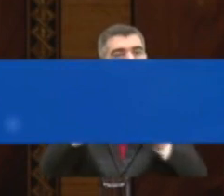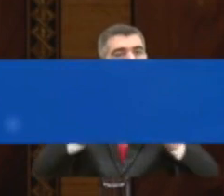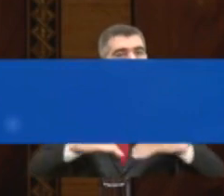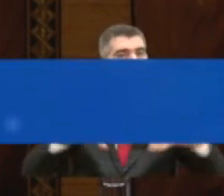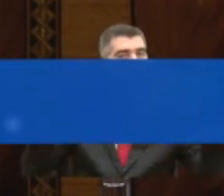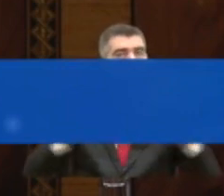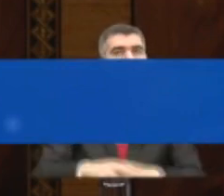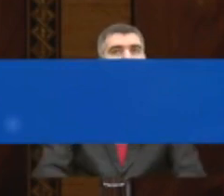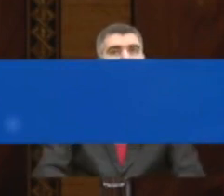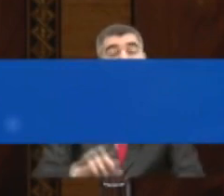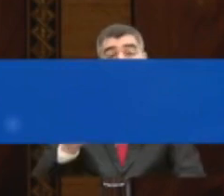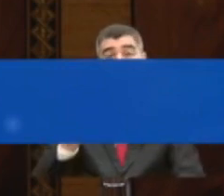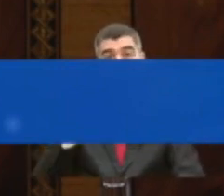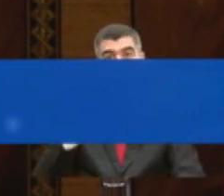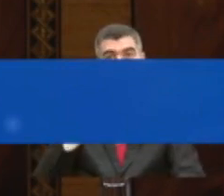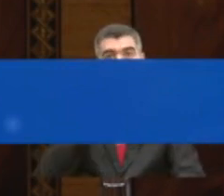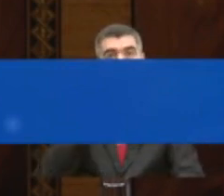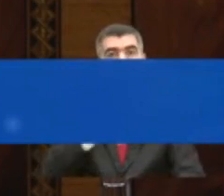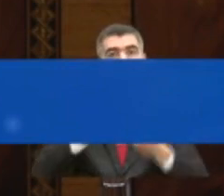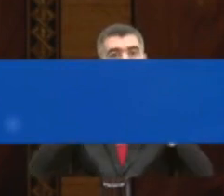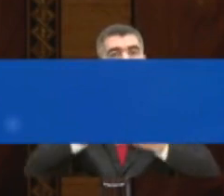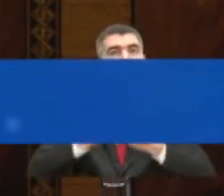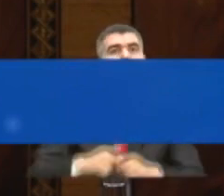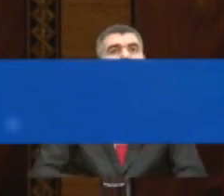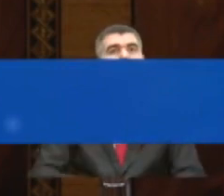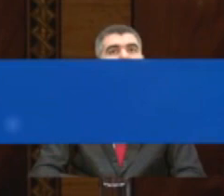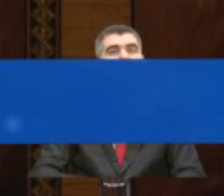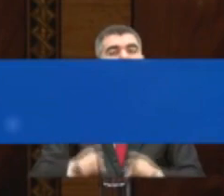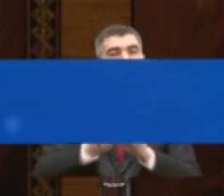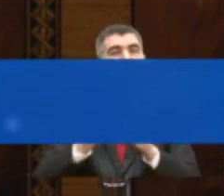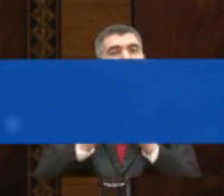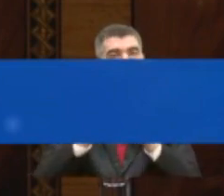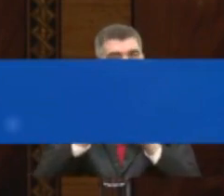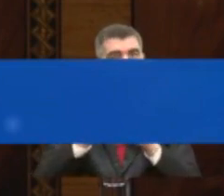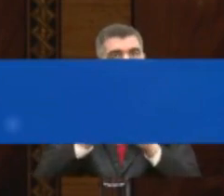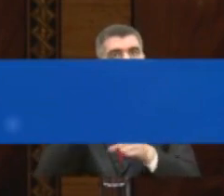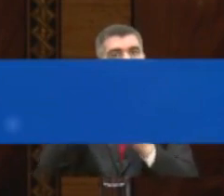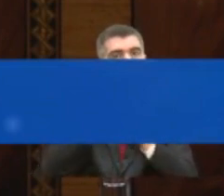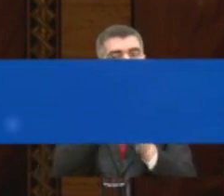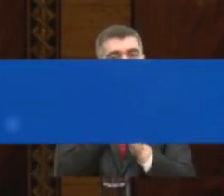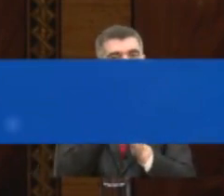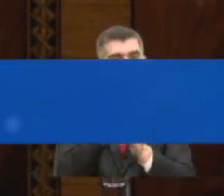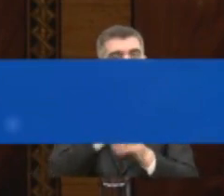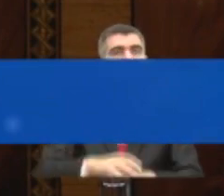المحترمين. أود في البداية السيد الرئيس أن أتمنى باسم الفريق الاشتراكي